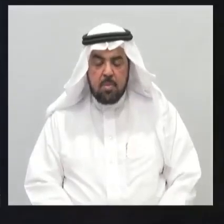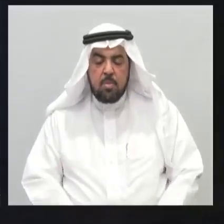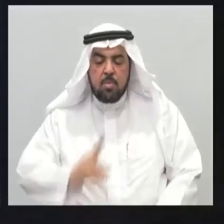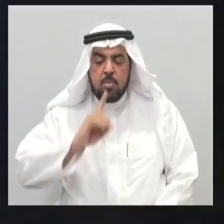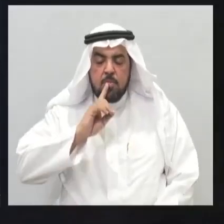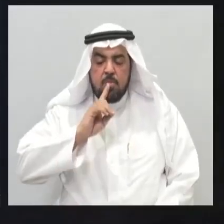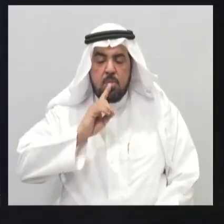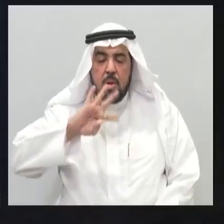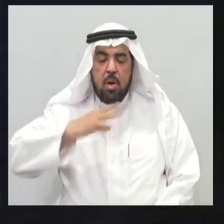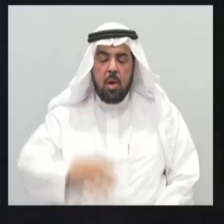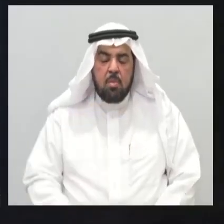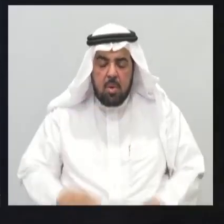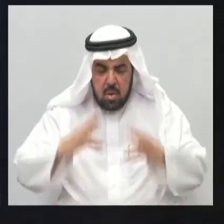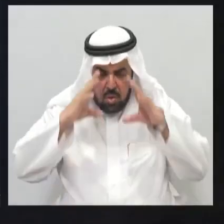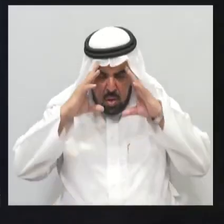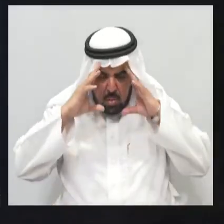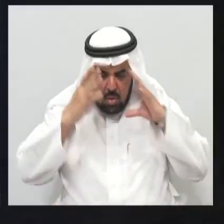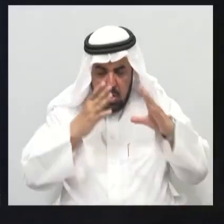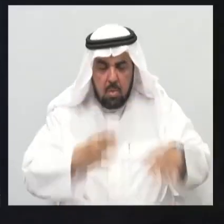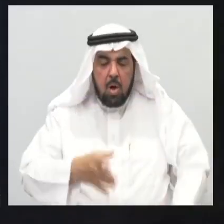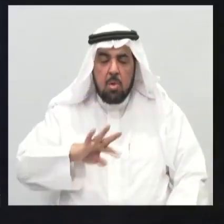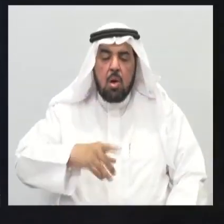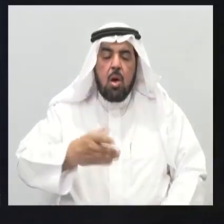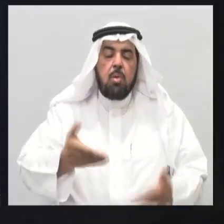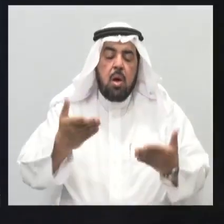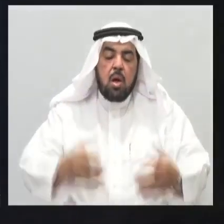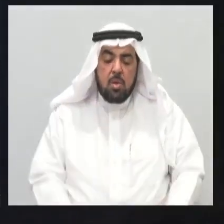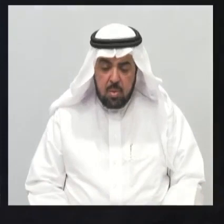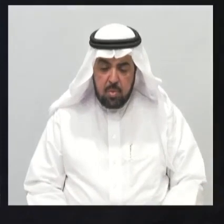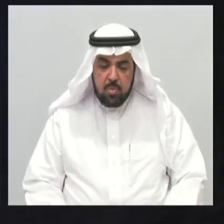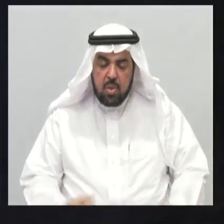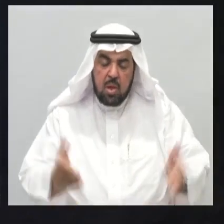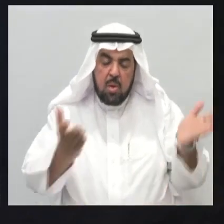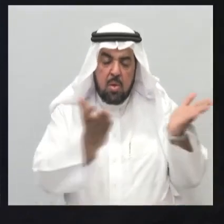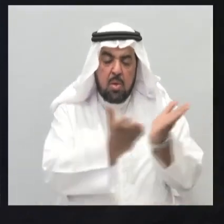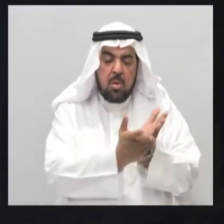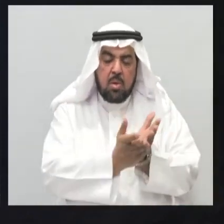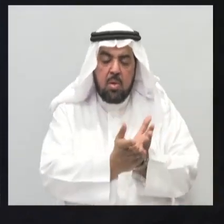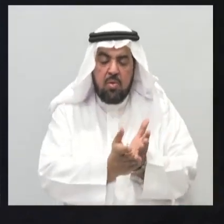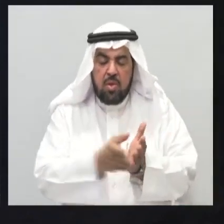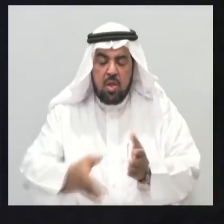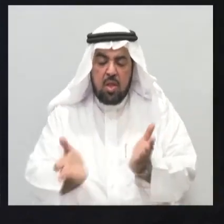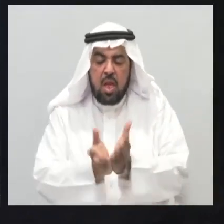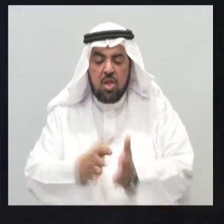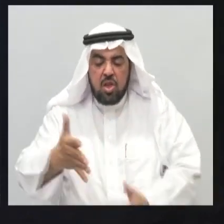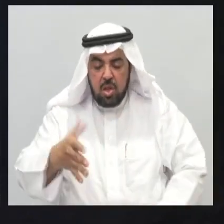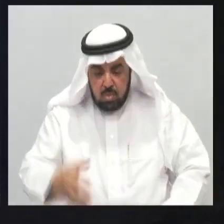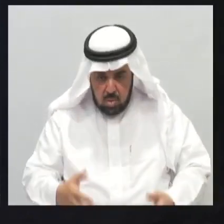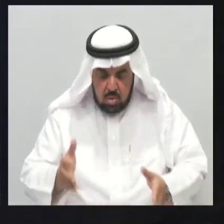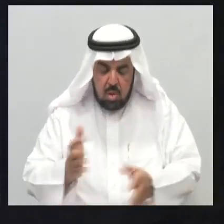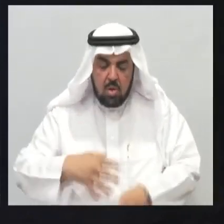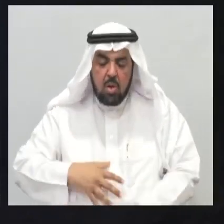بسم الله الرحمن الرحيم. السلام عليكم ورحمة الله وبركاته. أهلا وسهلا بكم في درس جديد من دروس